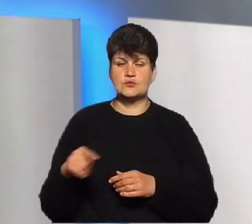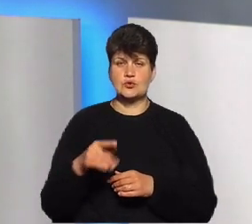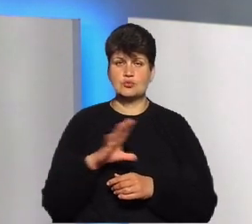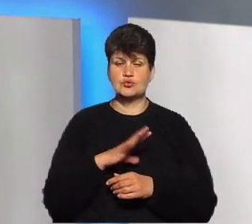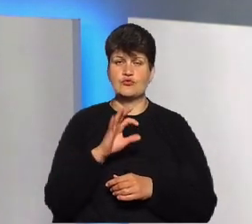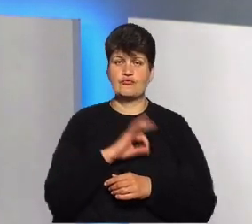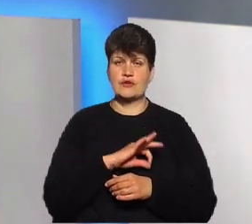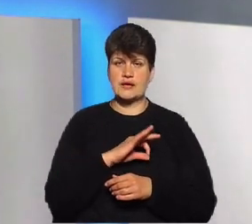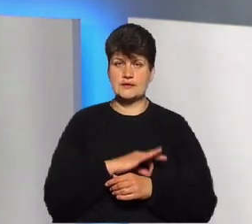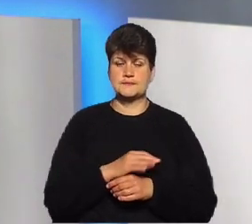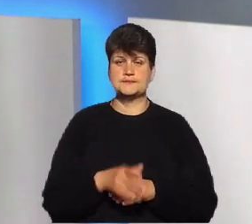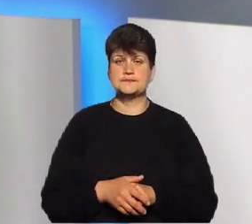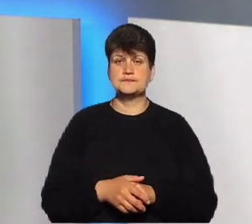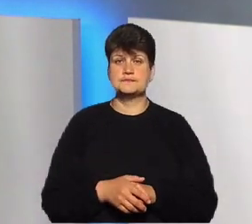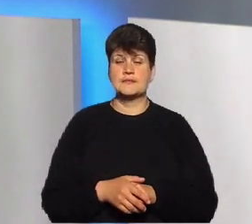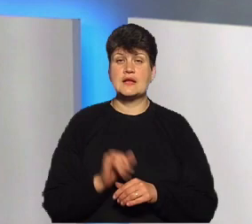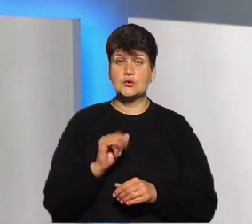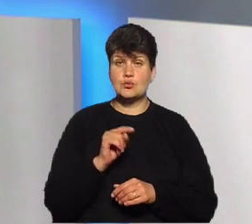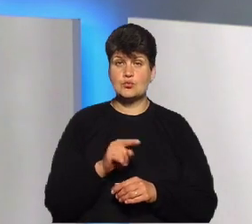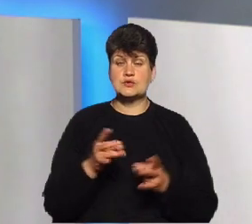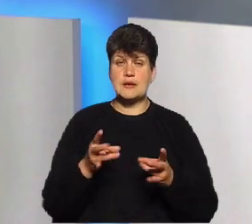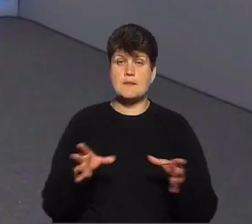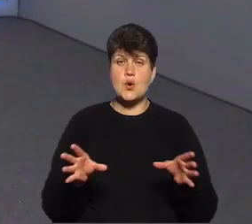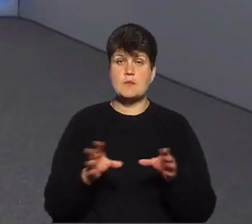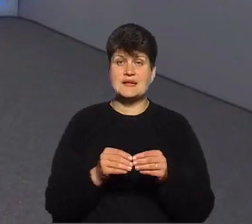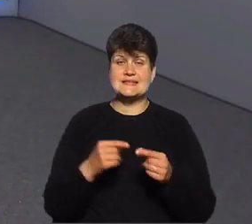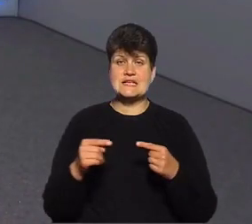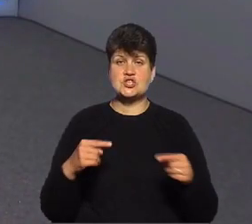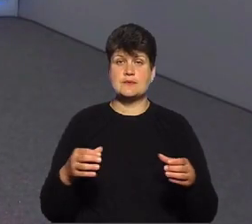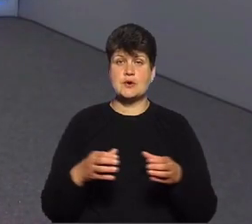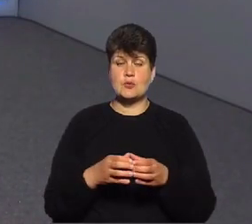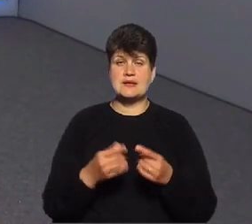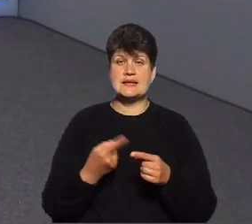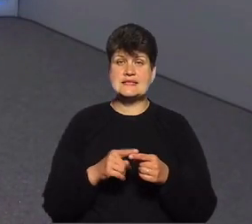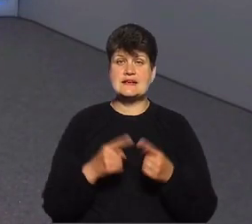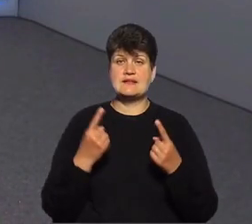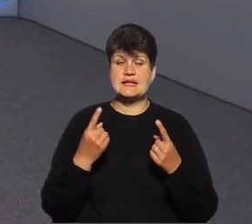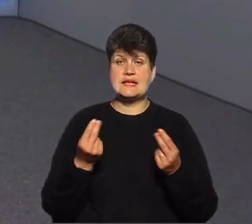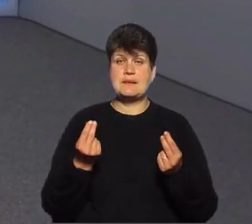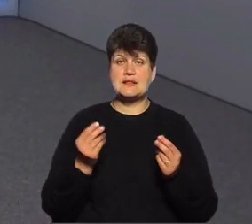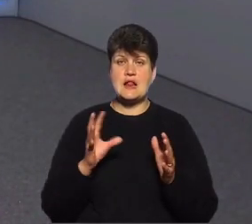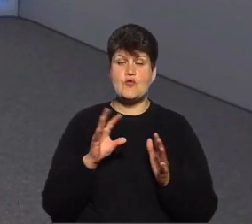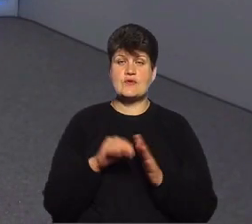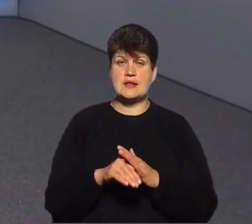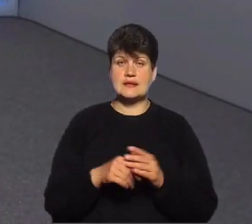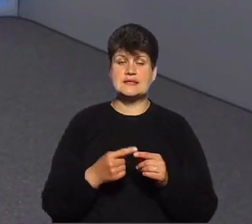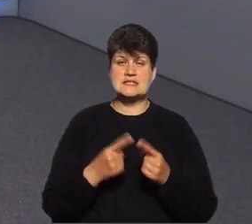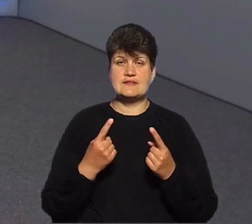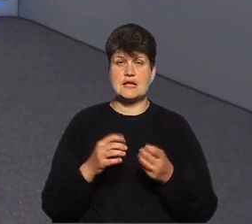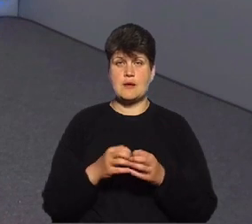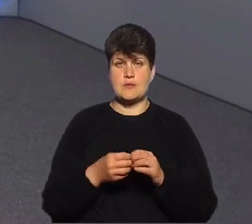рентабельно. Так, і тому треба об'єднуватися з іншими громадами, ну, і це велике капіталовкладення. Це так. Ну, але це також велика проблема, яку я бачу